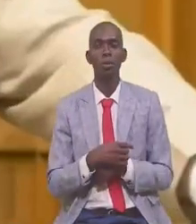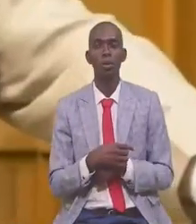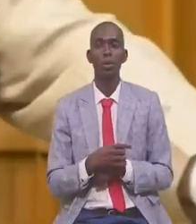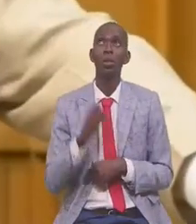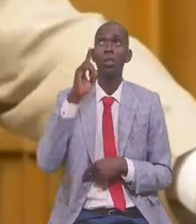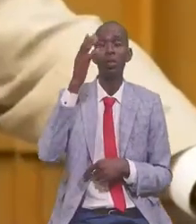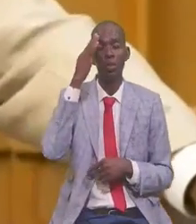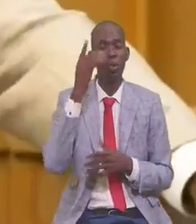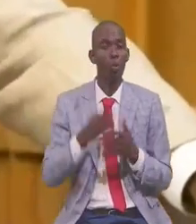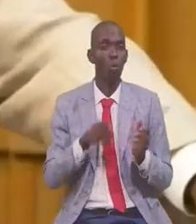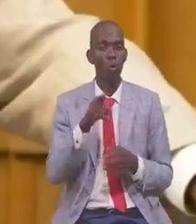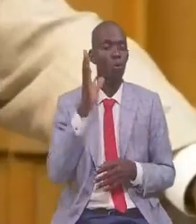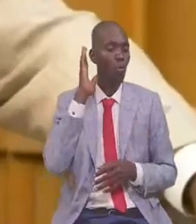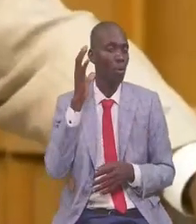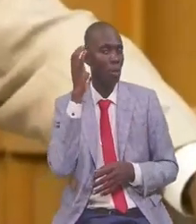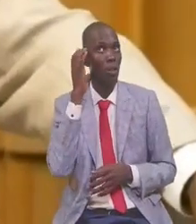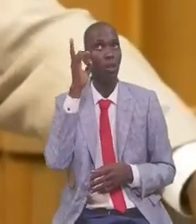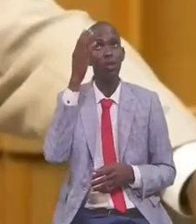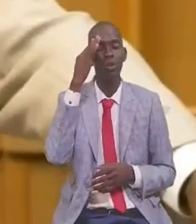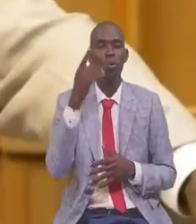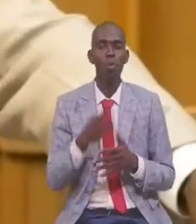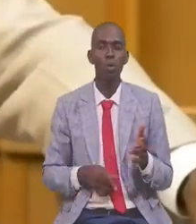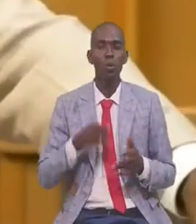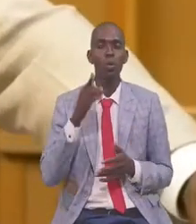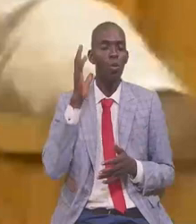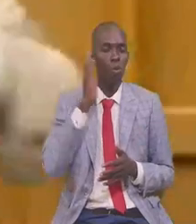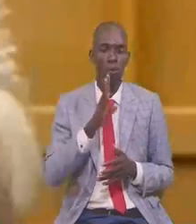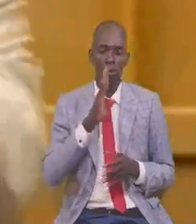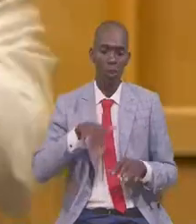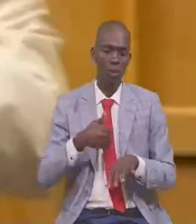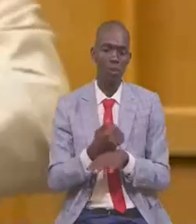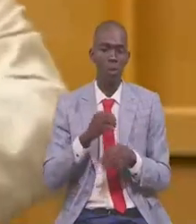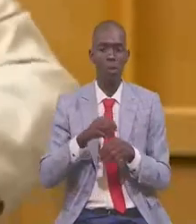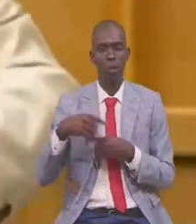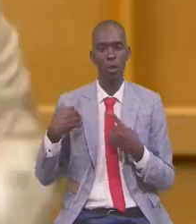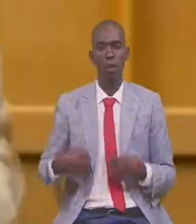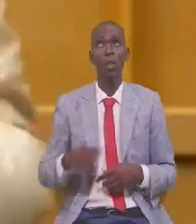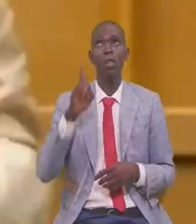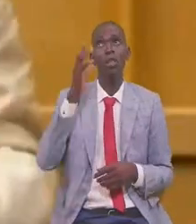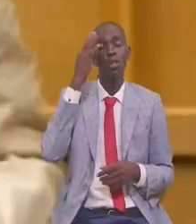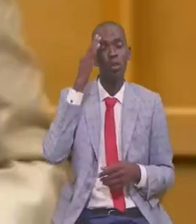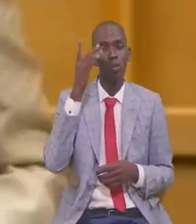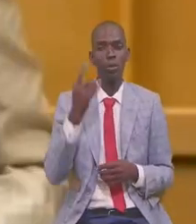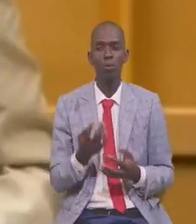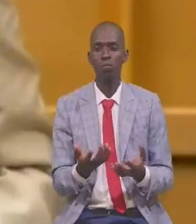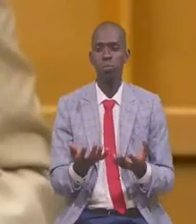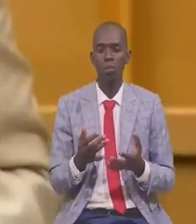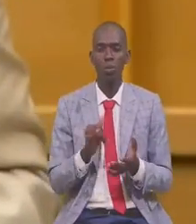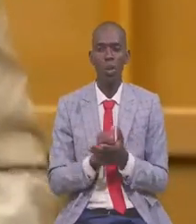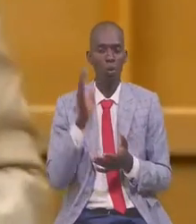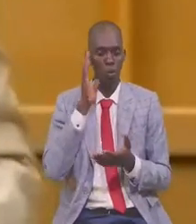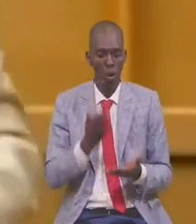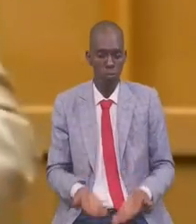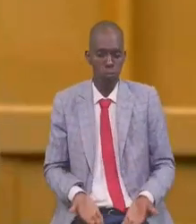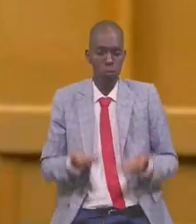vas entendre. Il savait ce qu'il va implanter dans ton cœur. Il savait. Il connaissait le désir qui naîtra dans ton